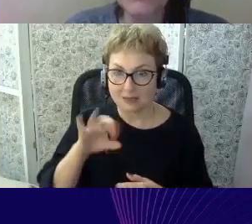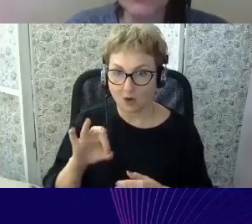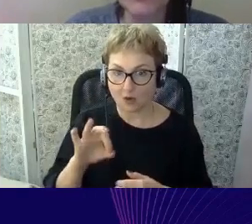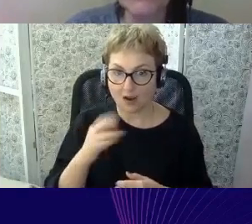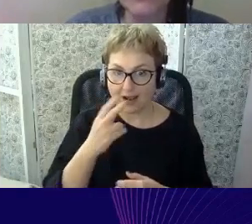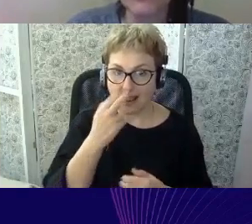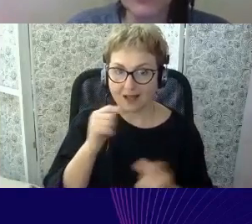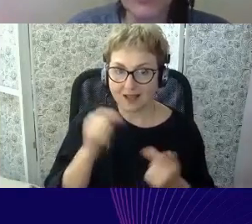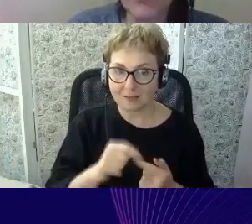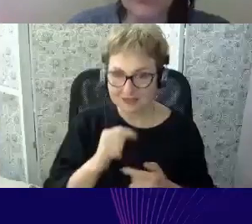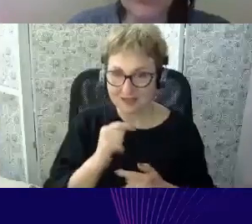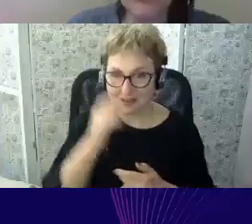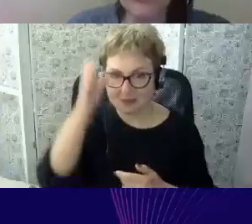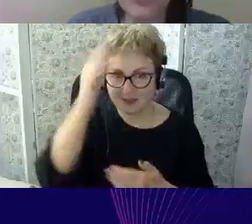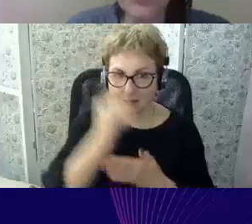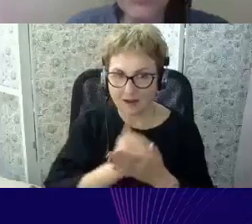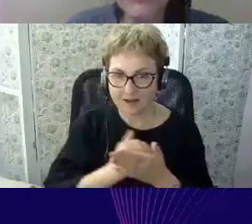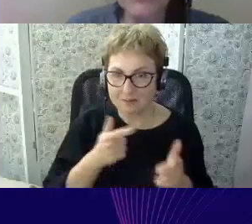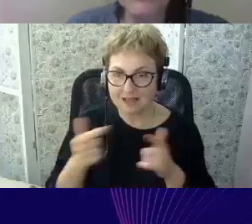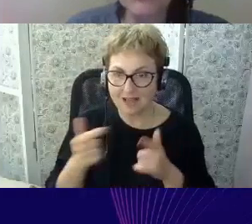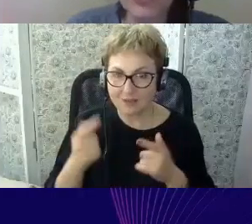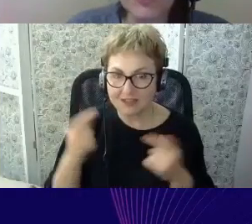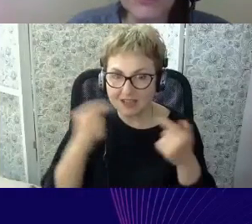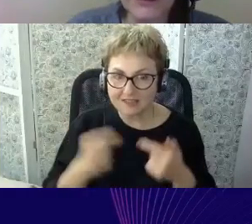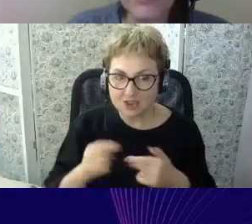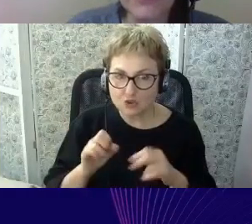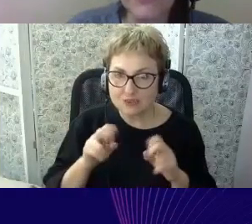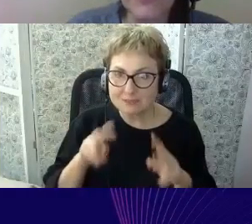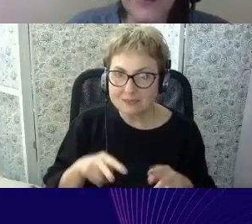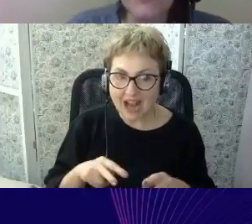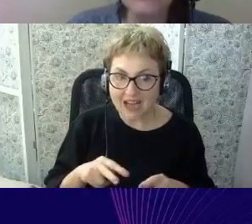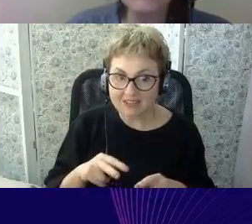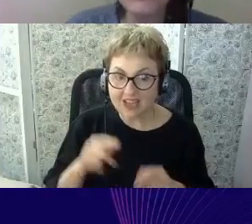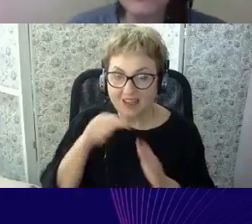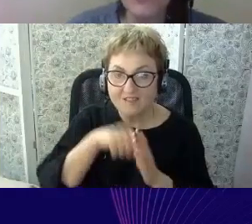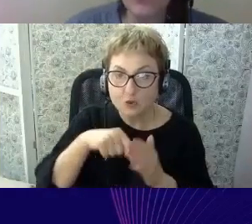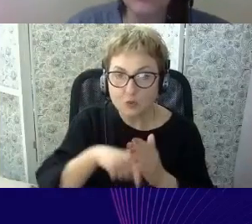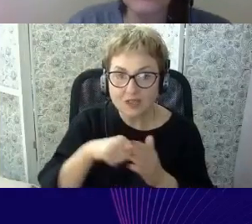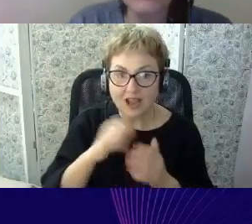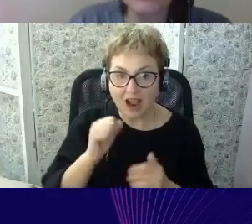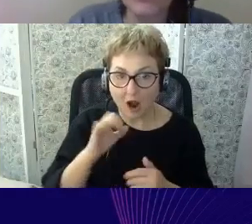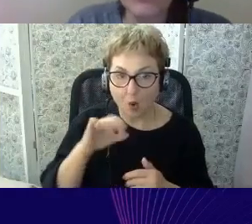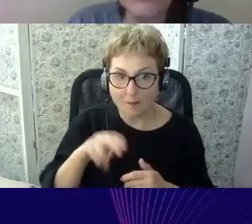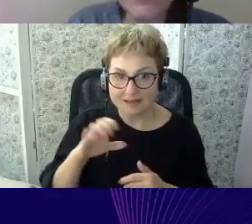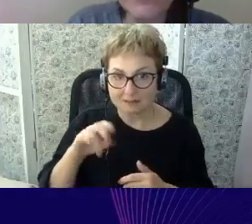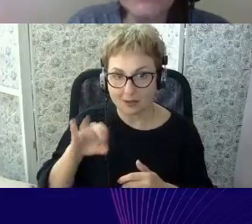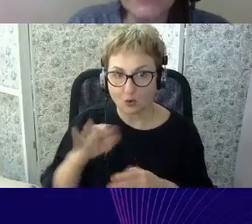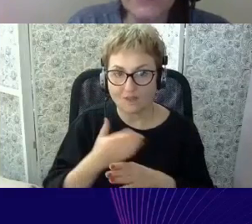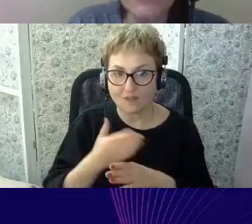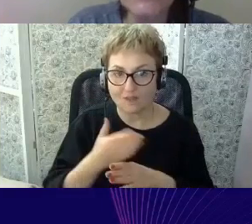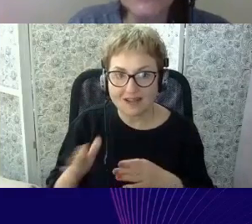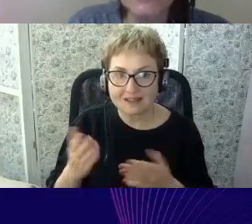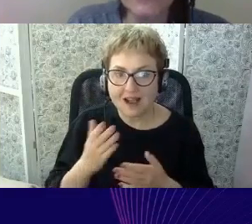есть адаптированную образовательную программу подготовки соответствующих специалистов. Внутри АОП СПО